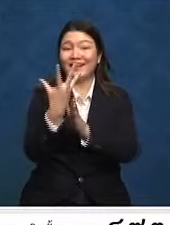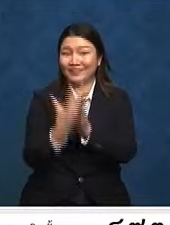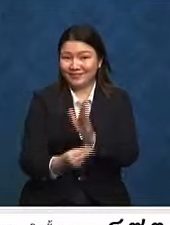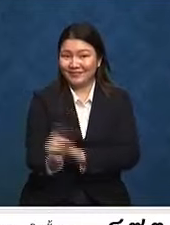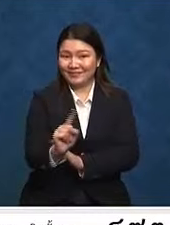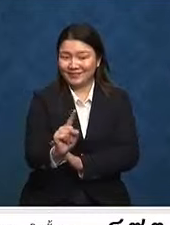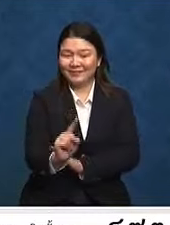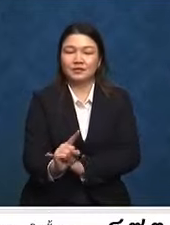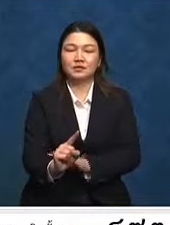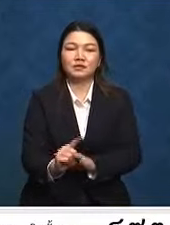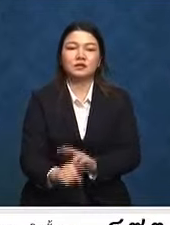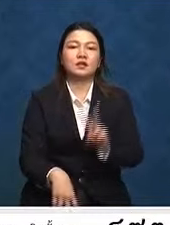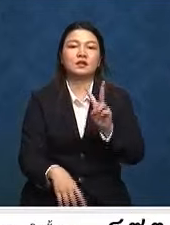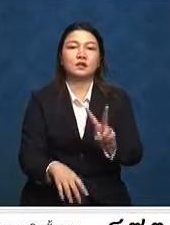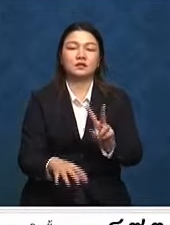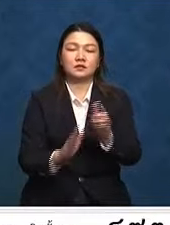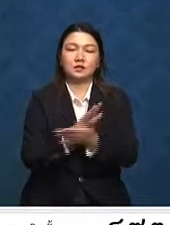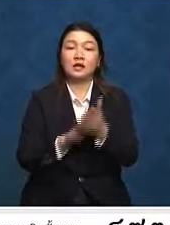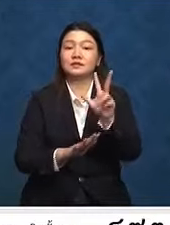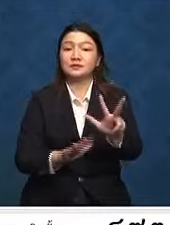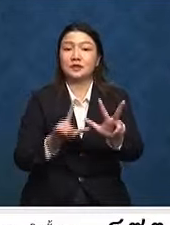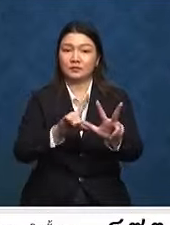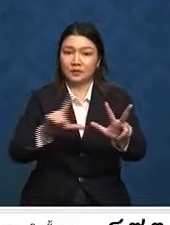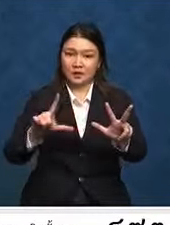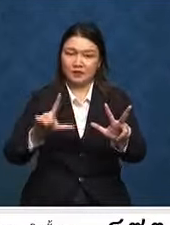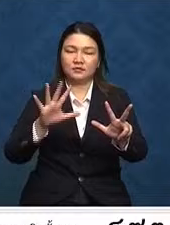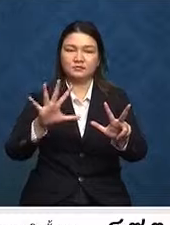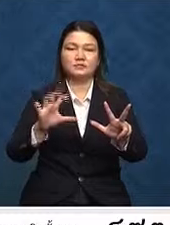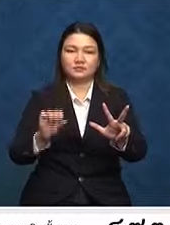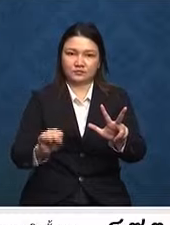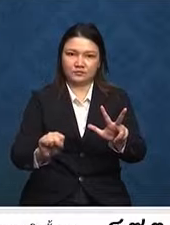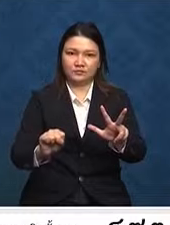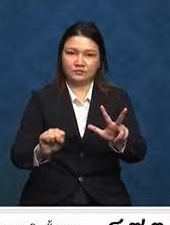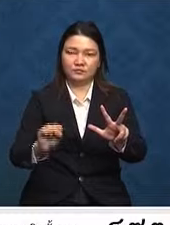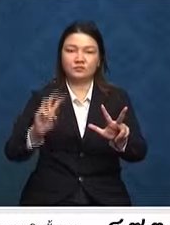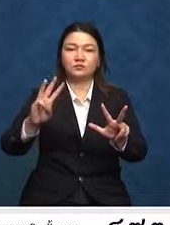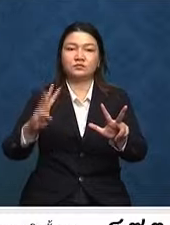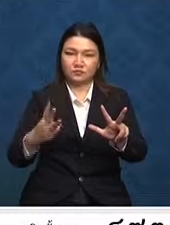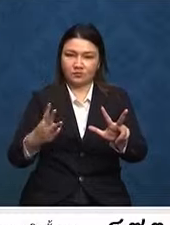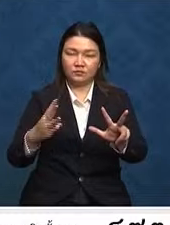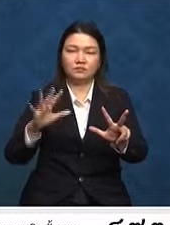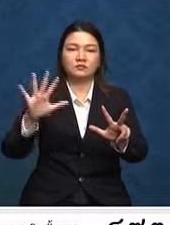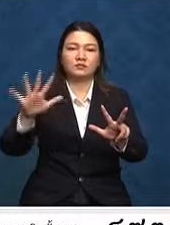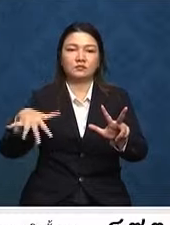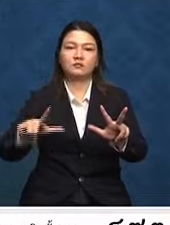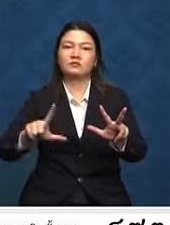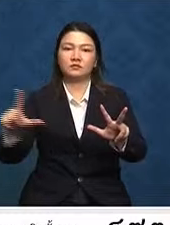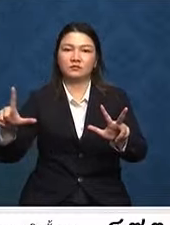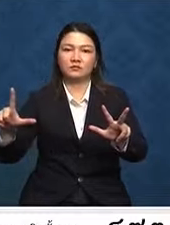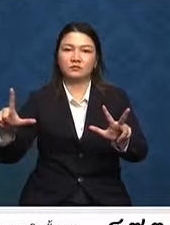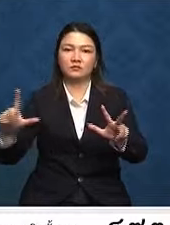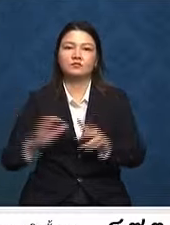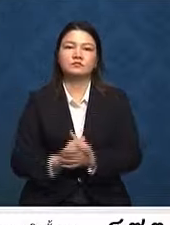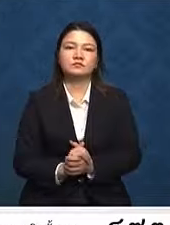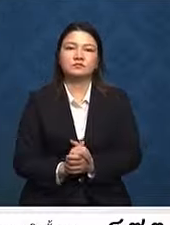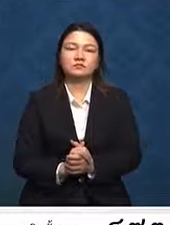ในเวลาเดียวกันเนี่ยการทำนโยบายกึ่งการคลังด้วยการให้สถาบันการเงินไปจ่ายเงินให้รัฐบาลก่อนทั้งธกส.ทั้งออ